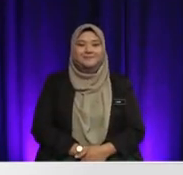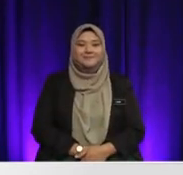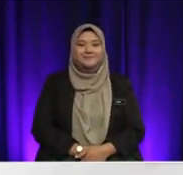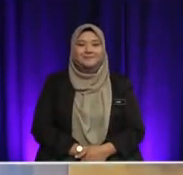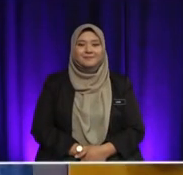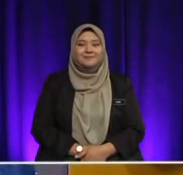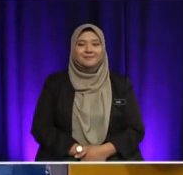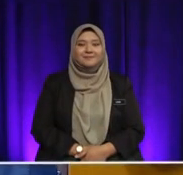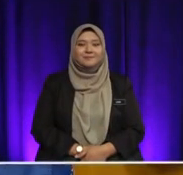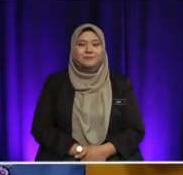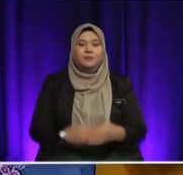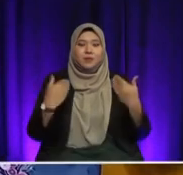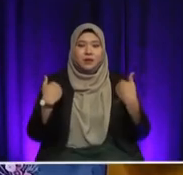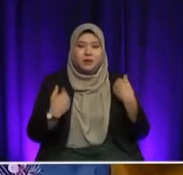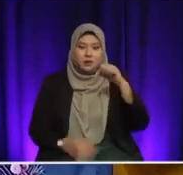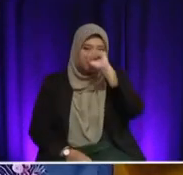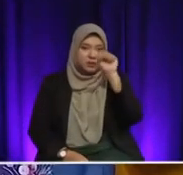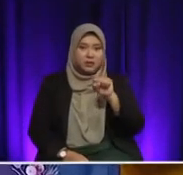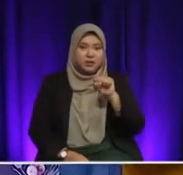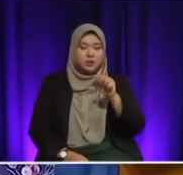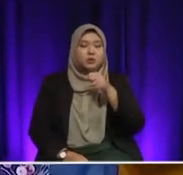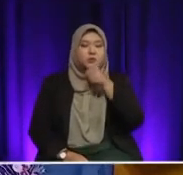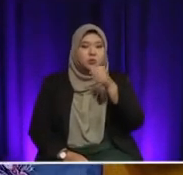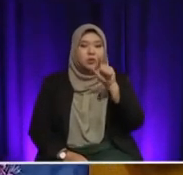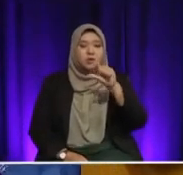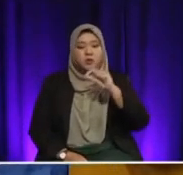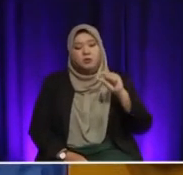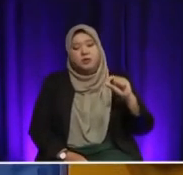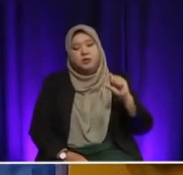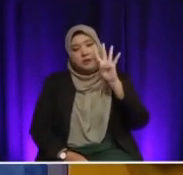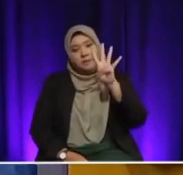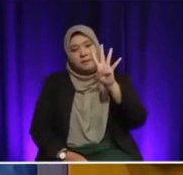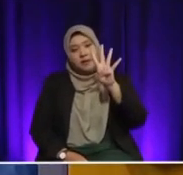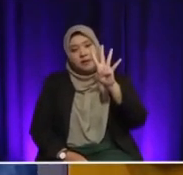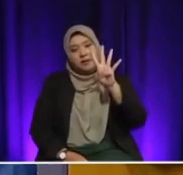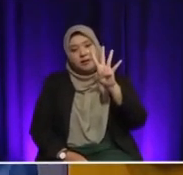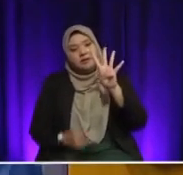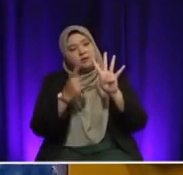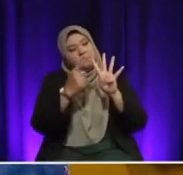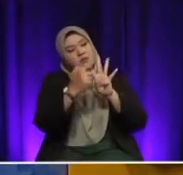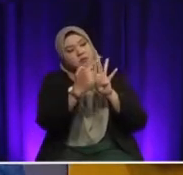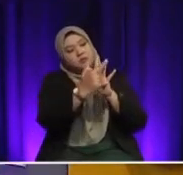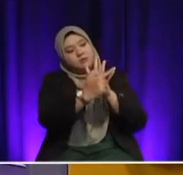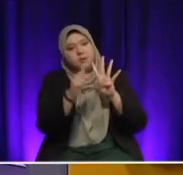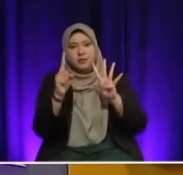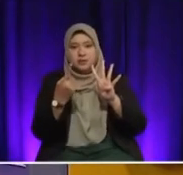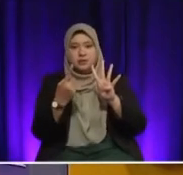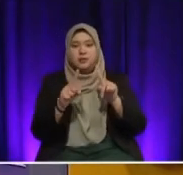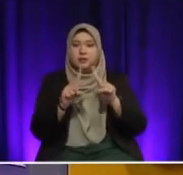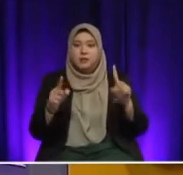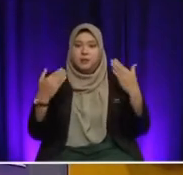lah macam saya ni. Sebab bila yang keempat kita boleh kata menimbang bahan. Tapi yang pastinya jangan lupa tekan butang